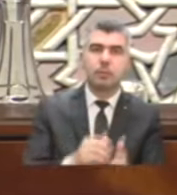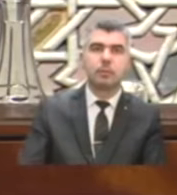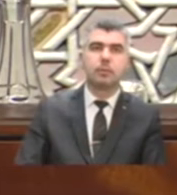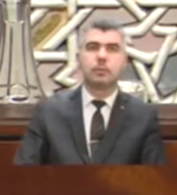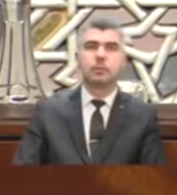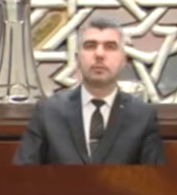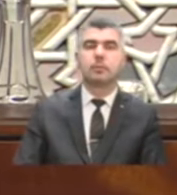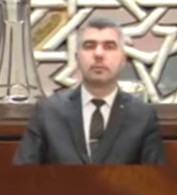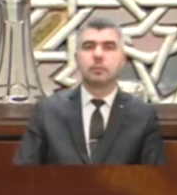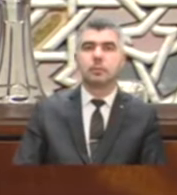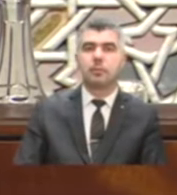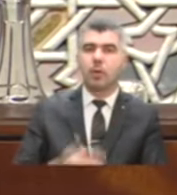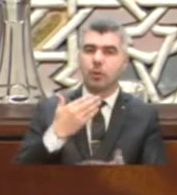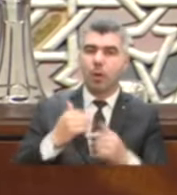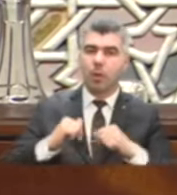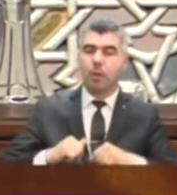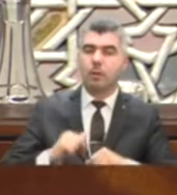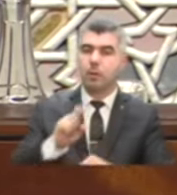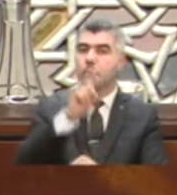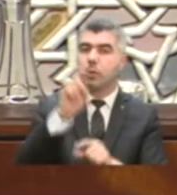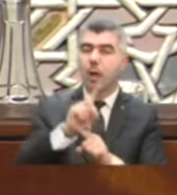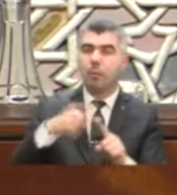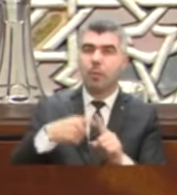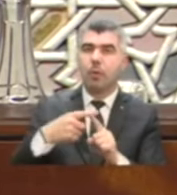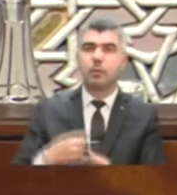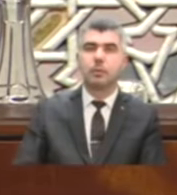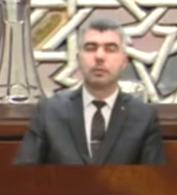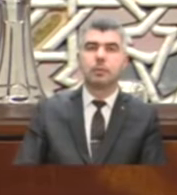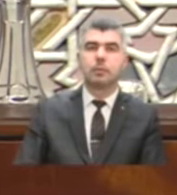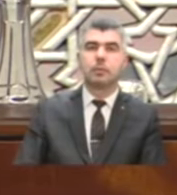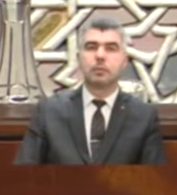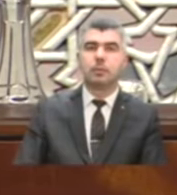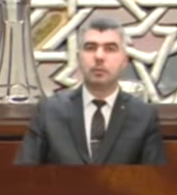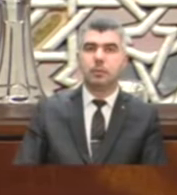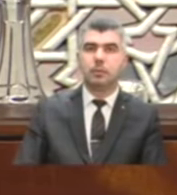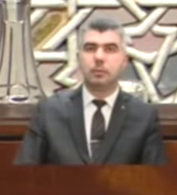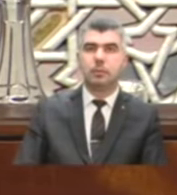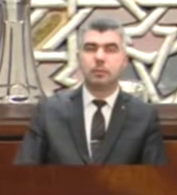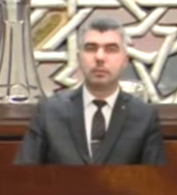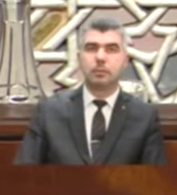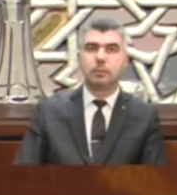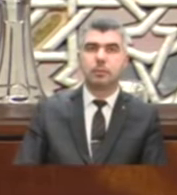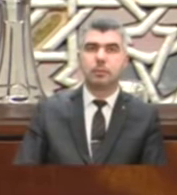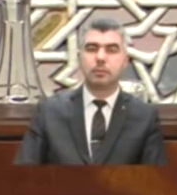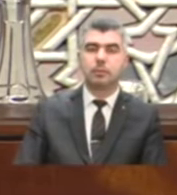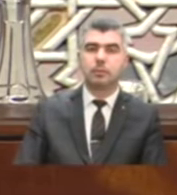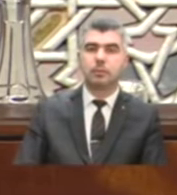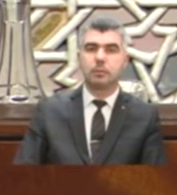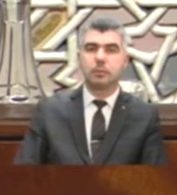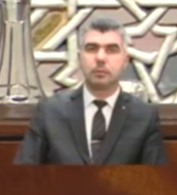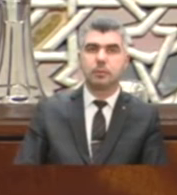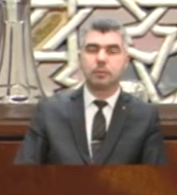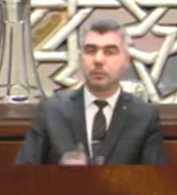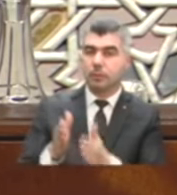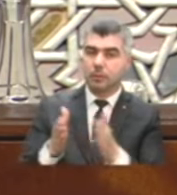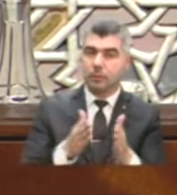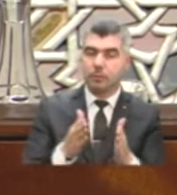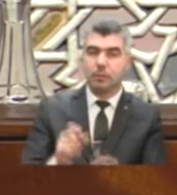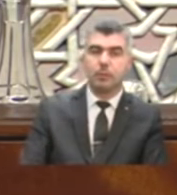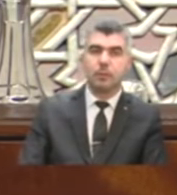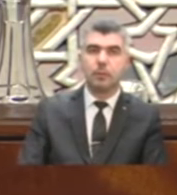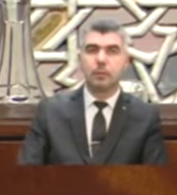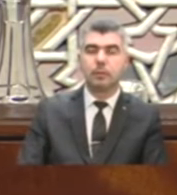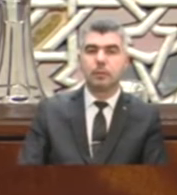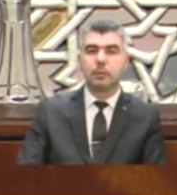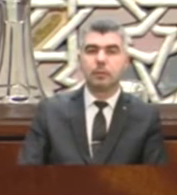شكرا سيد الوزير. هل هناك تعقيبات إضافية في الموضوع؟ ما كاينش. نمر الى السؤال